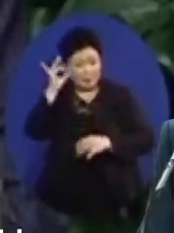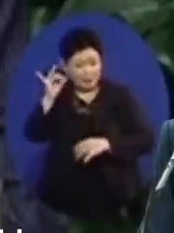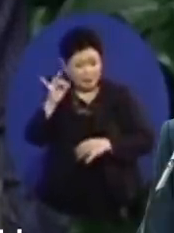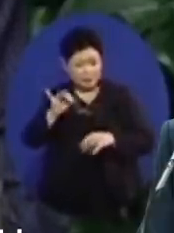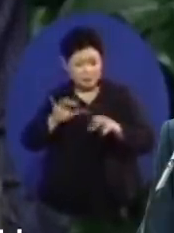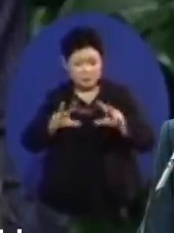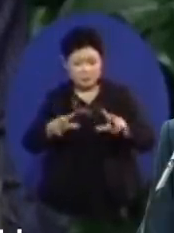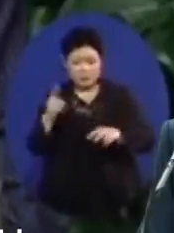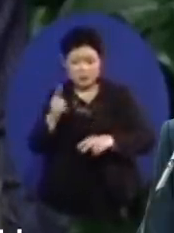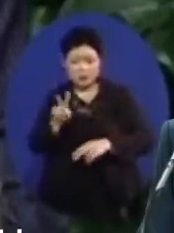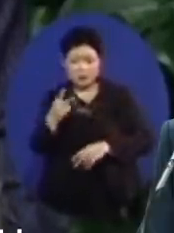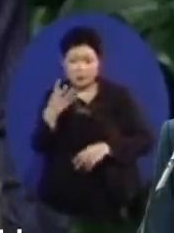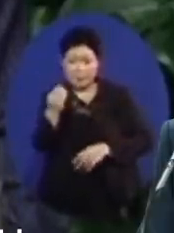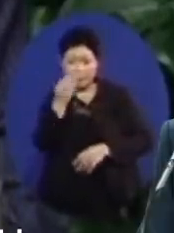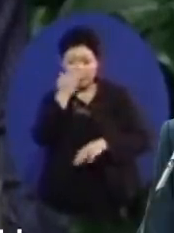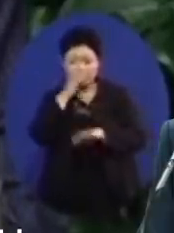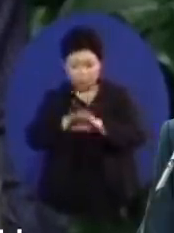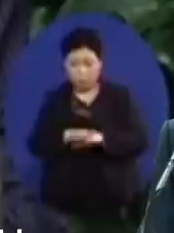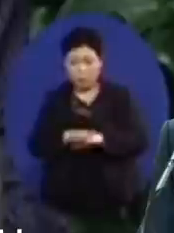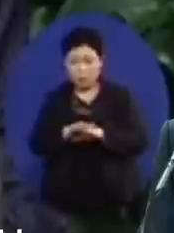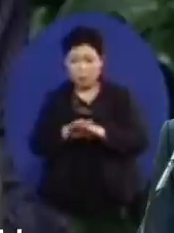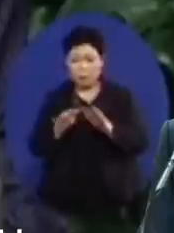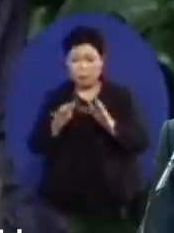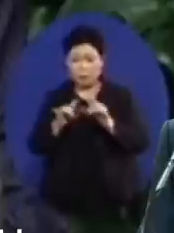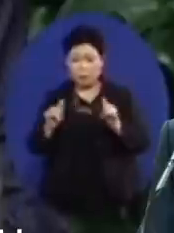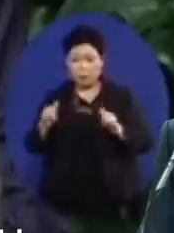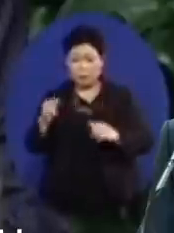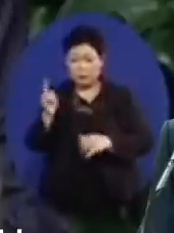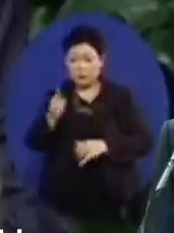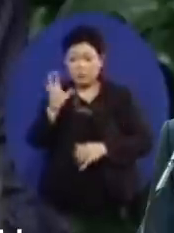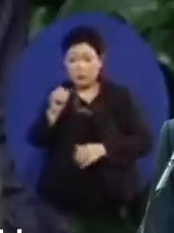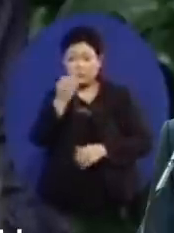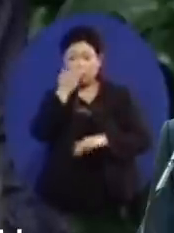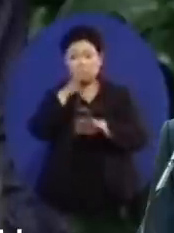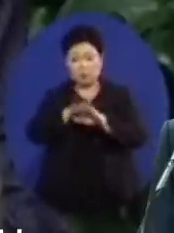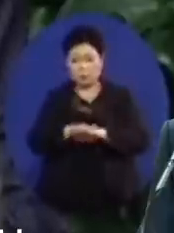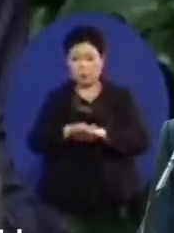천만 성도가 됐어요. 100년 내에 천만 성도가